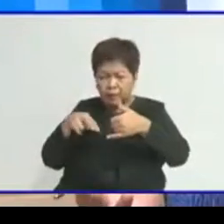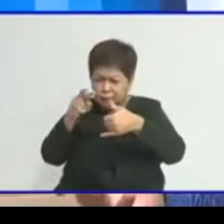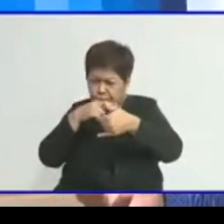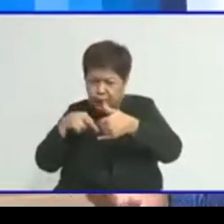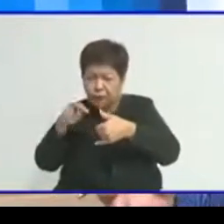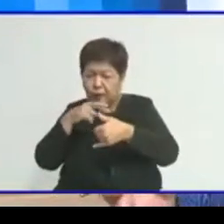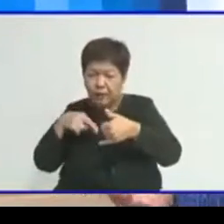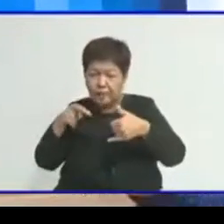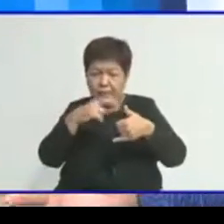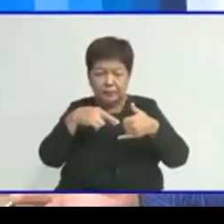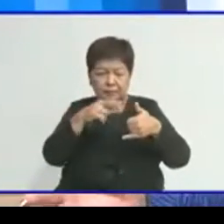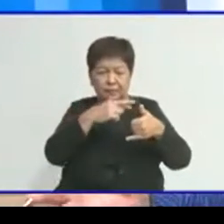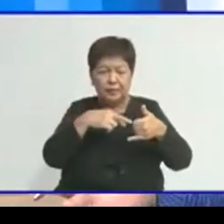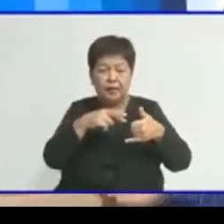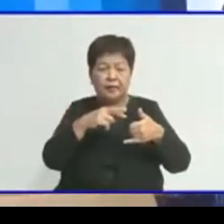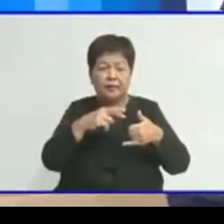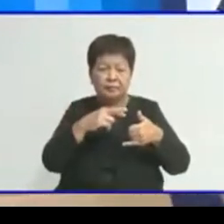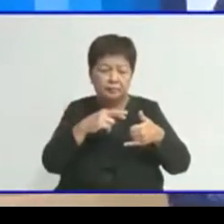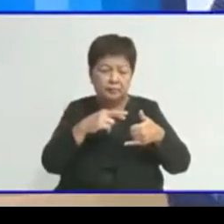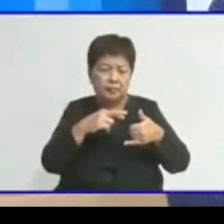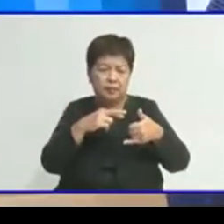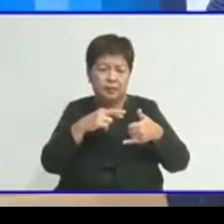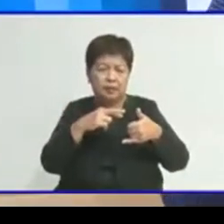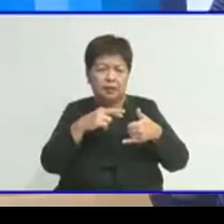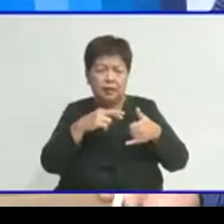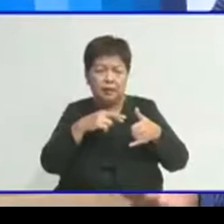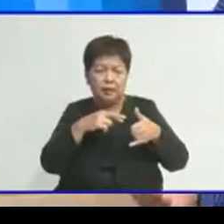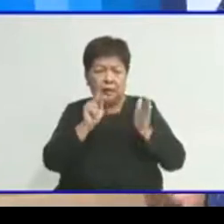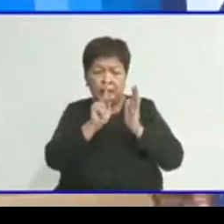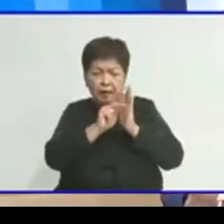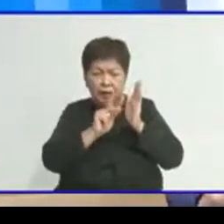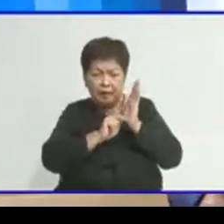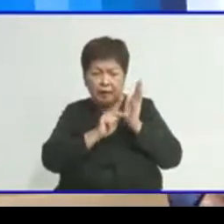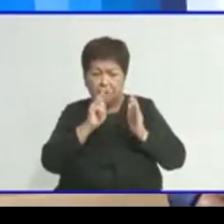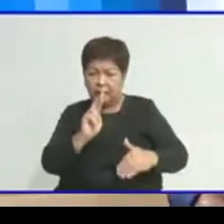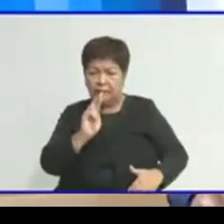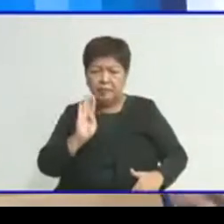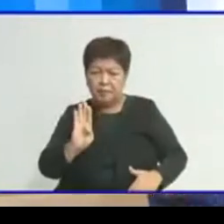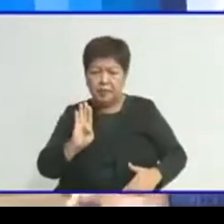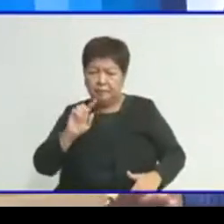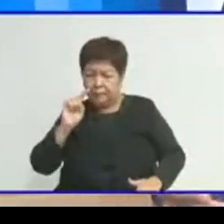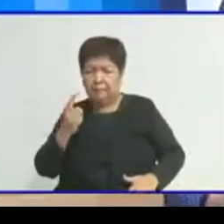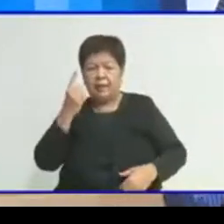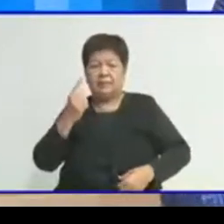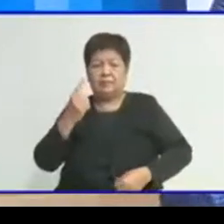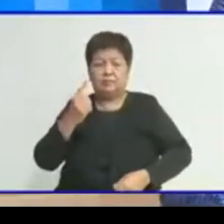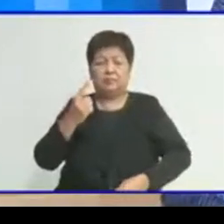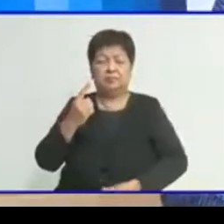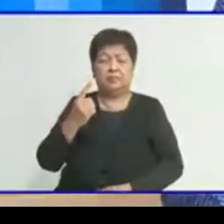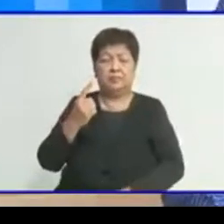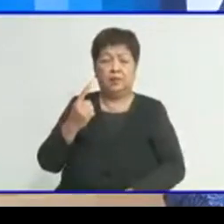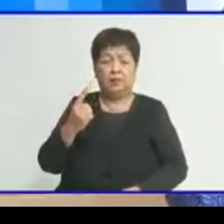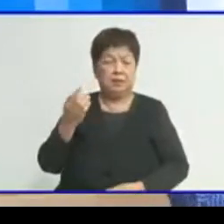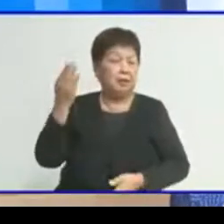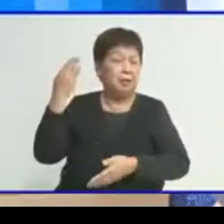งนะครับของตัวระเบียบใหม่นี้นะครับกับพัฒนาการของการจัดการผู้ลี้ภัยในไทยตั้งแต่อดีตจนถึงปัจจุบันนะ